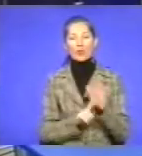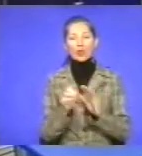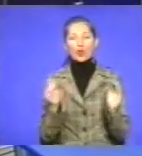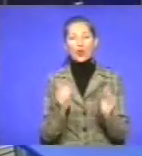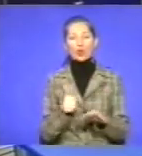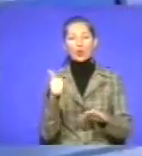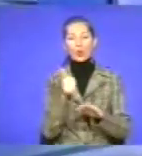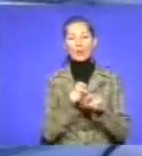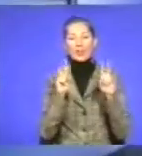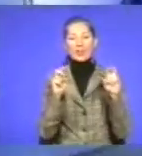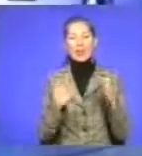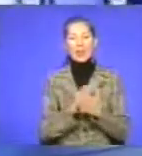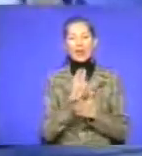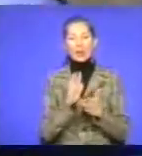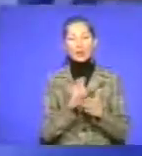випуску.